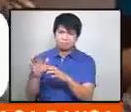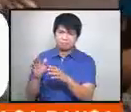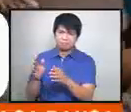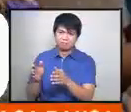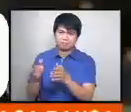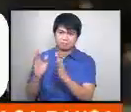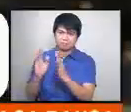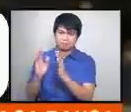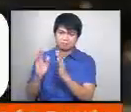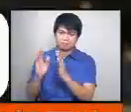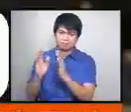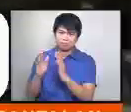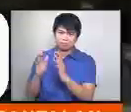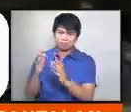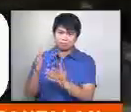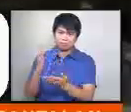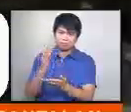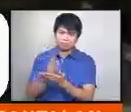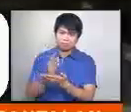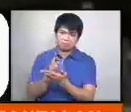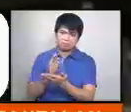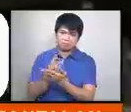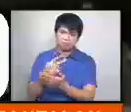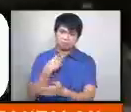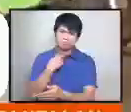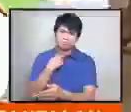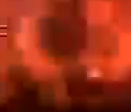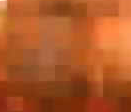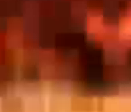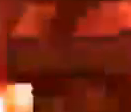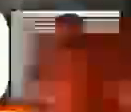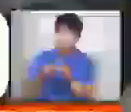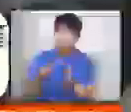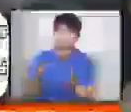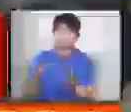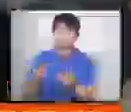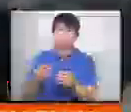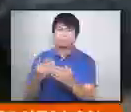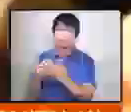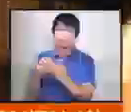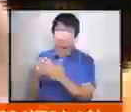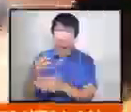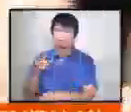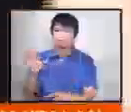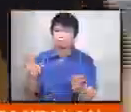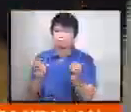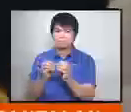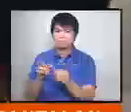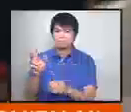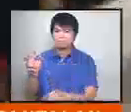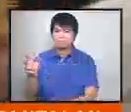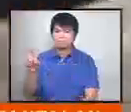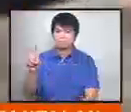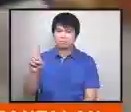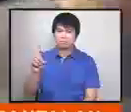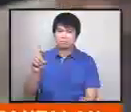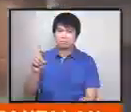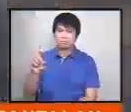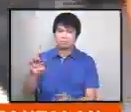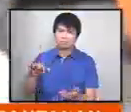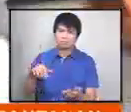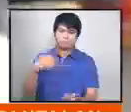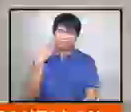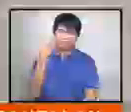mga stranded na pasahero. Sa kabuuan, umabot na sa 31 ang bilang ng nasawi